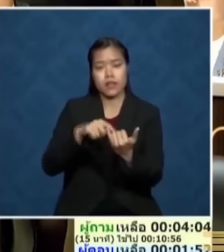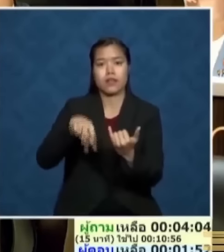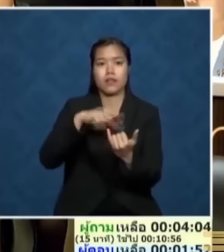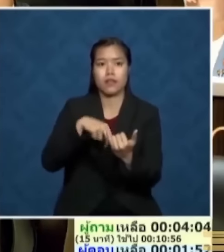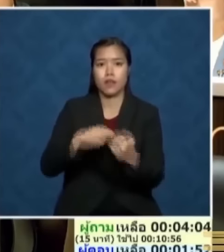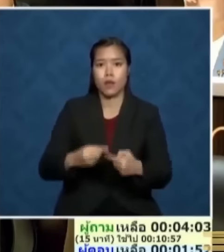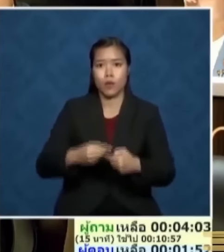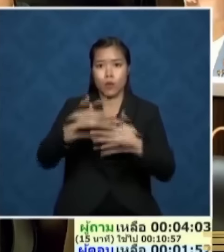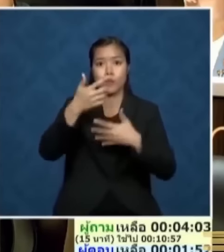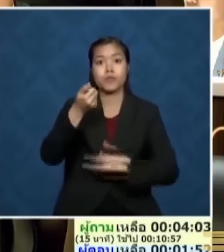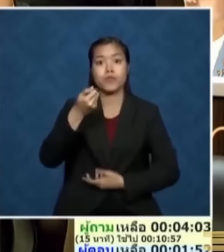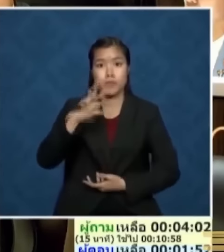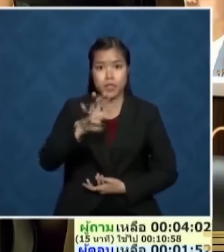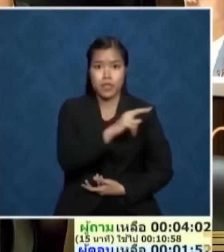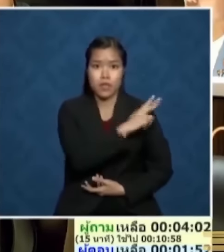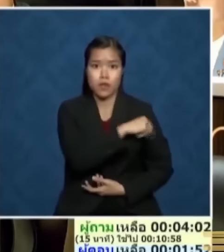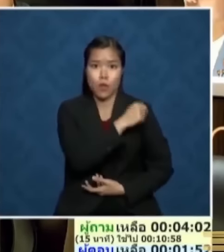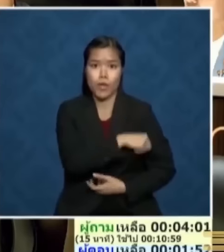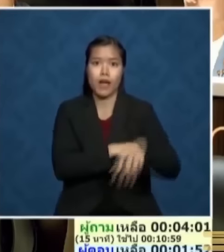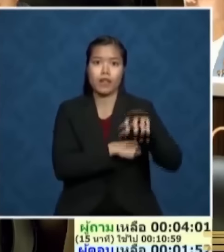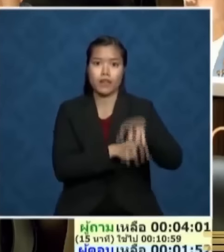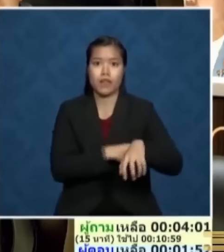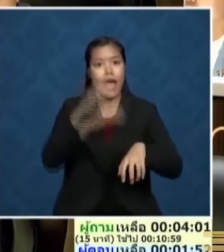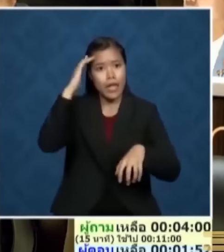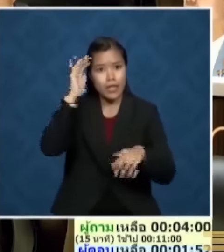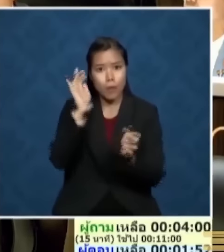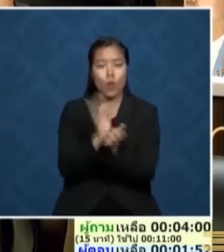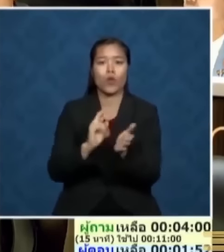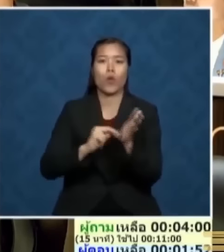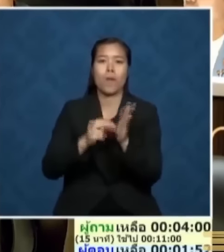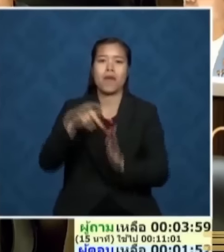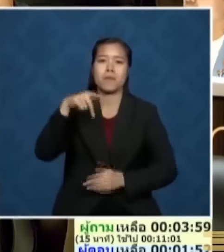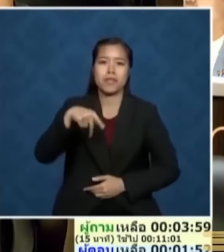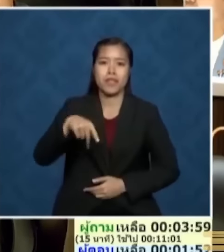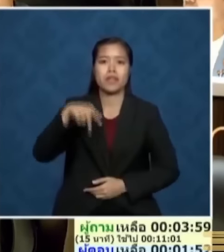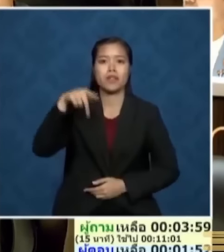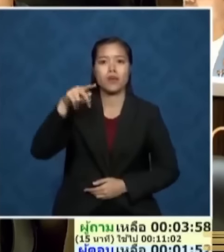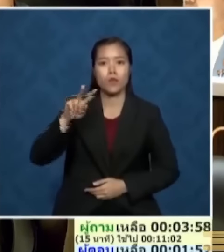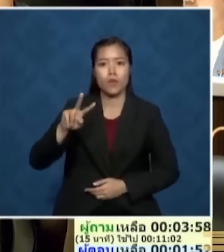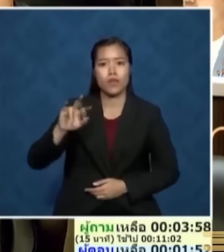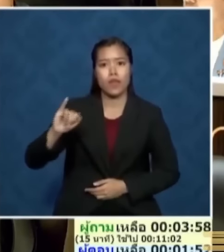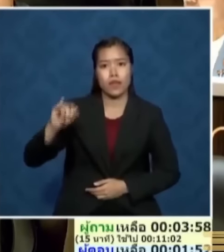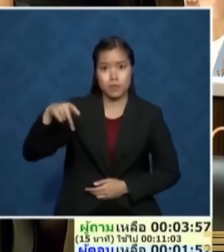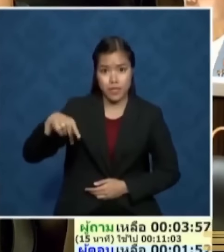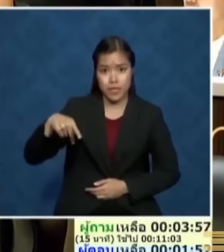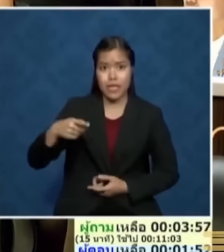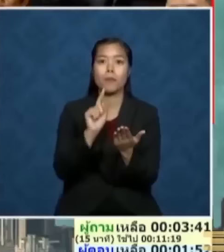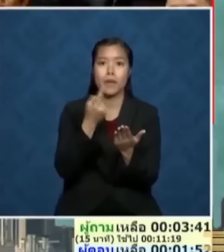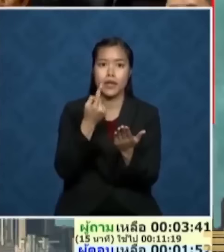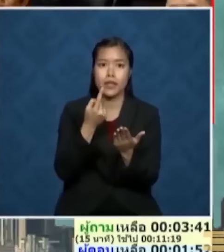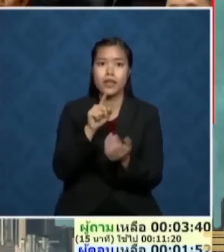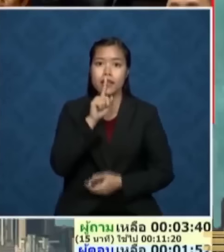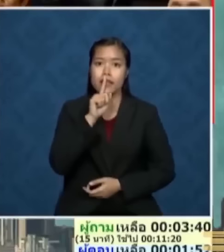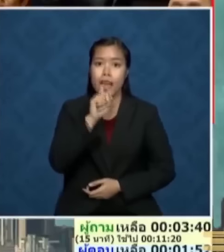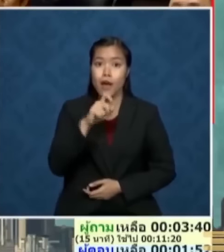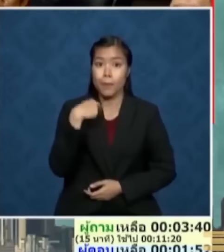ชั้น14ของโรงพยาบาลตำรวจซึ่งเป็นชั้น VIP นะคะอันนี้เป็นคำถามที่จากรอบแรกที่ยังไม่ได้รับคำตอบนะคะบุคคล